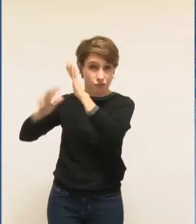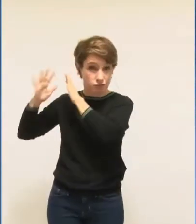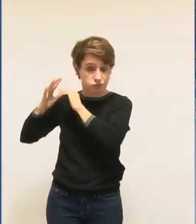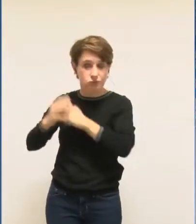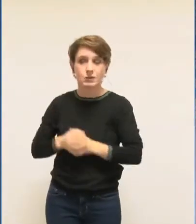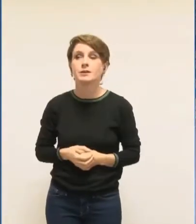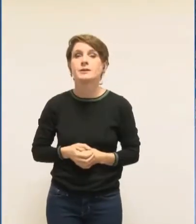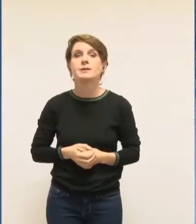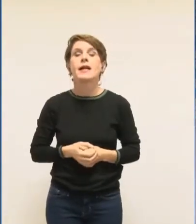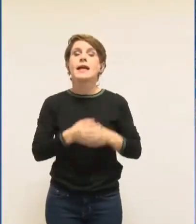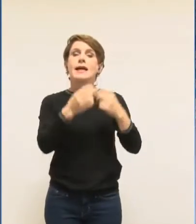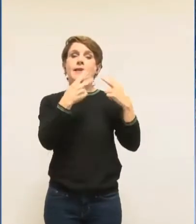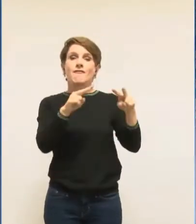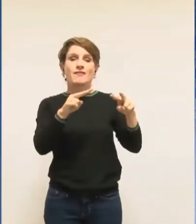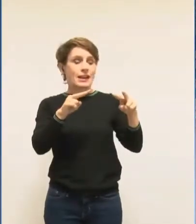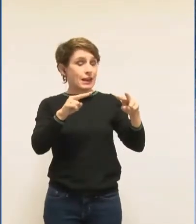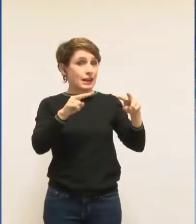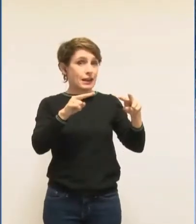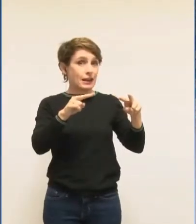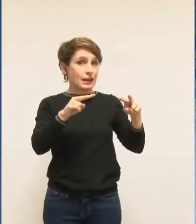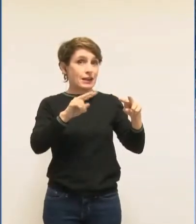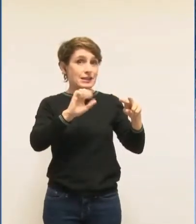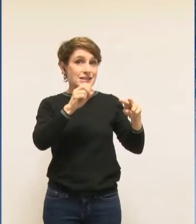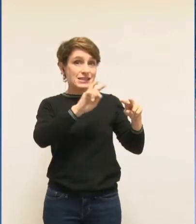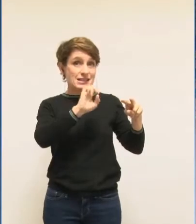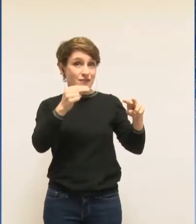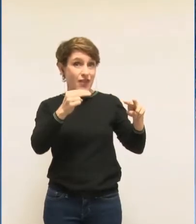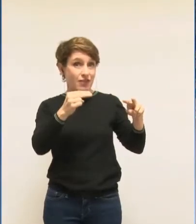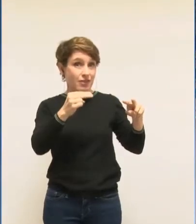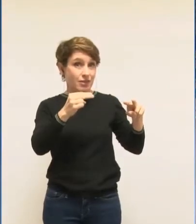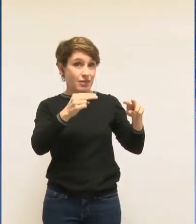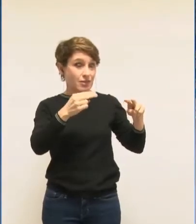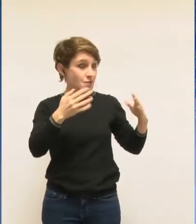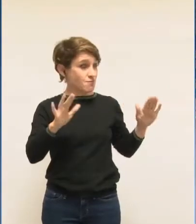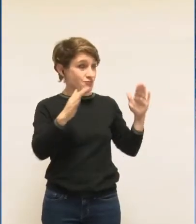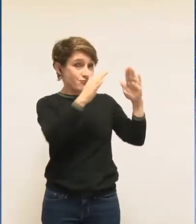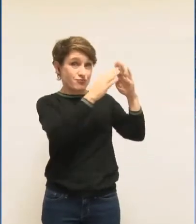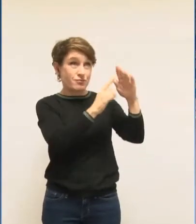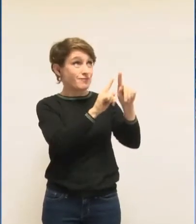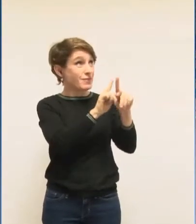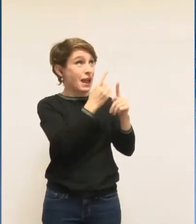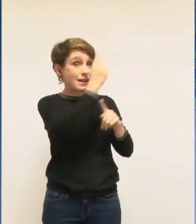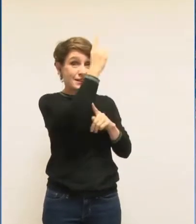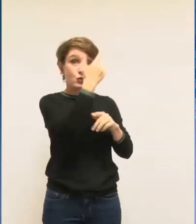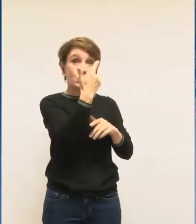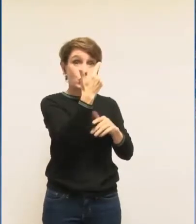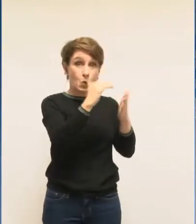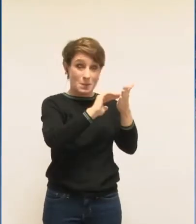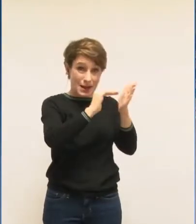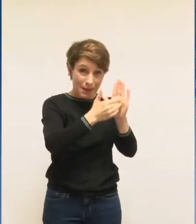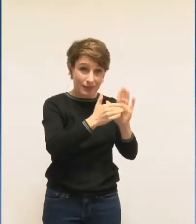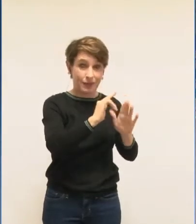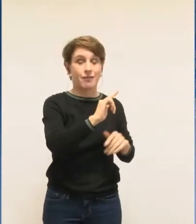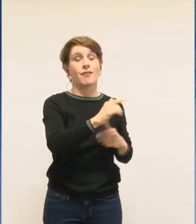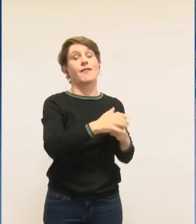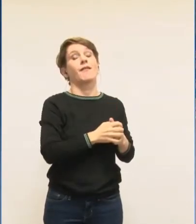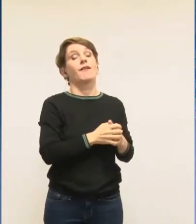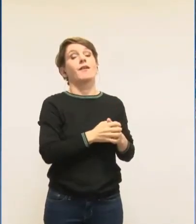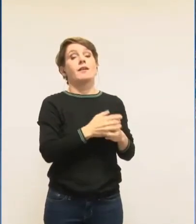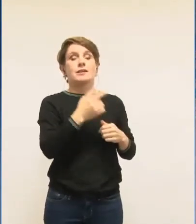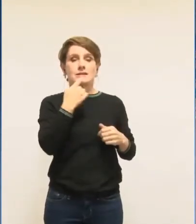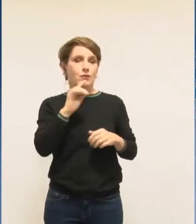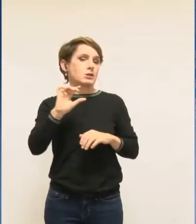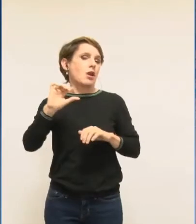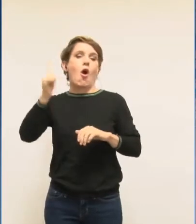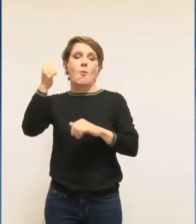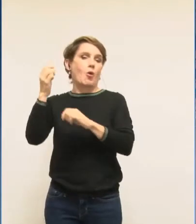ville se trouve à 2000 mètres d'altitude et reste la première destination touristique du pays après la capitale